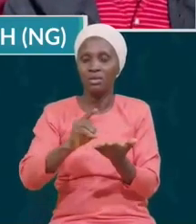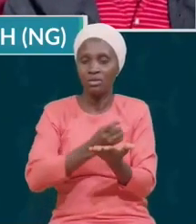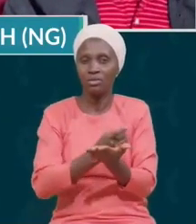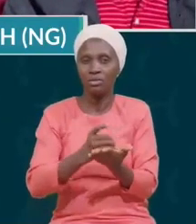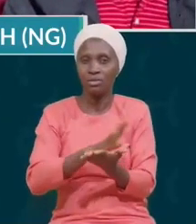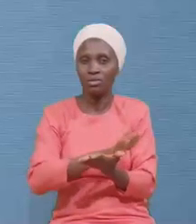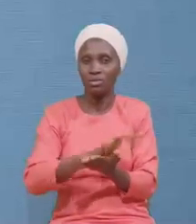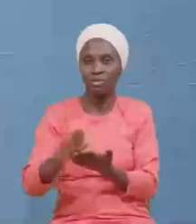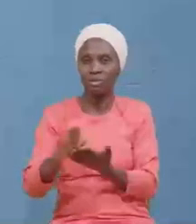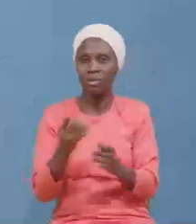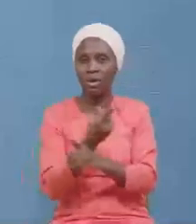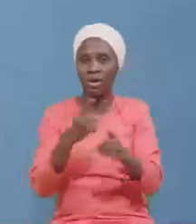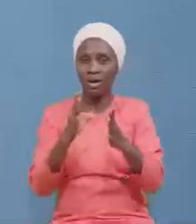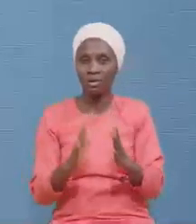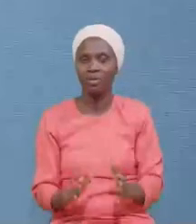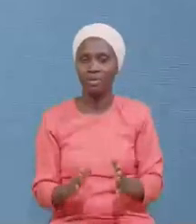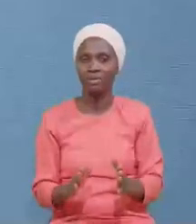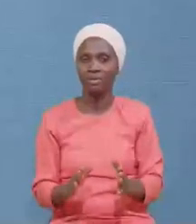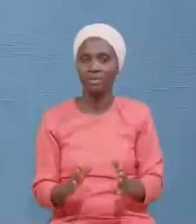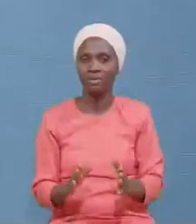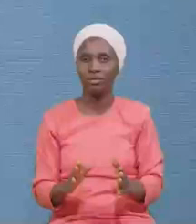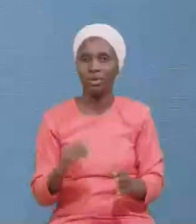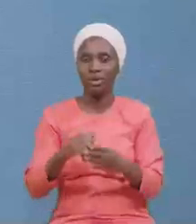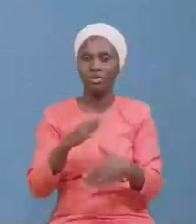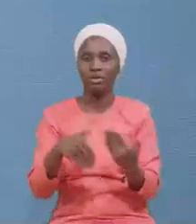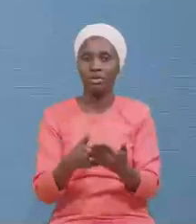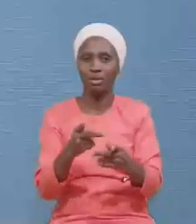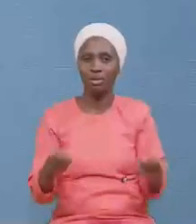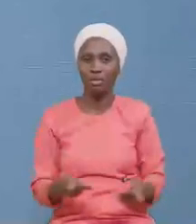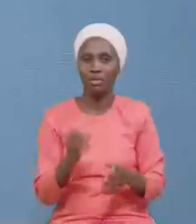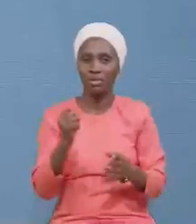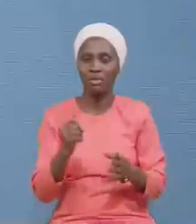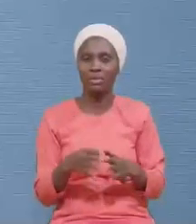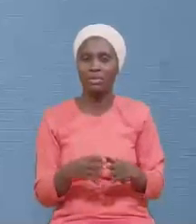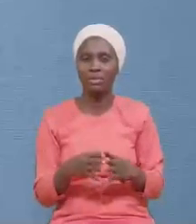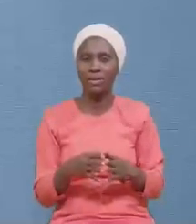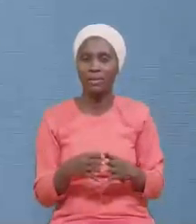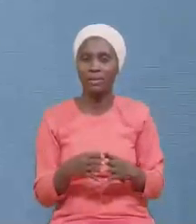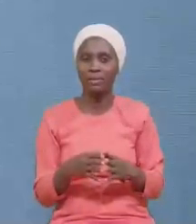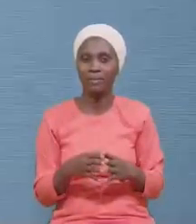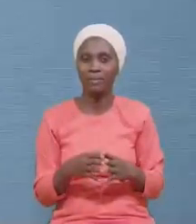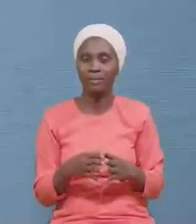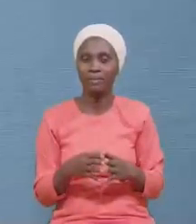Il est le libérateur surnaturel de toutes les maladies.